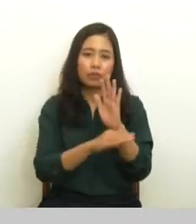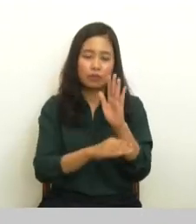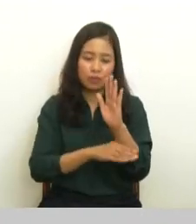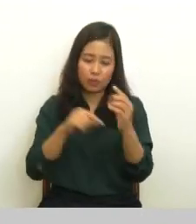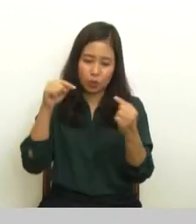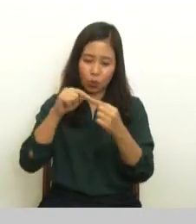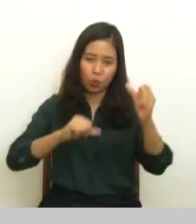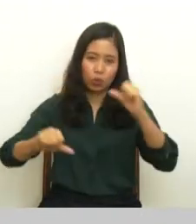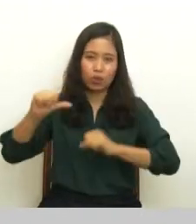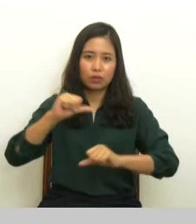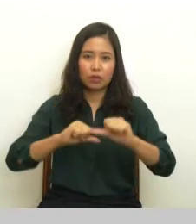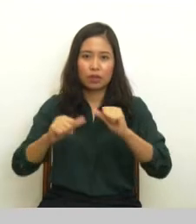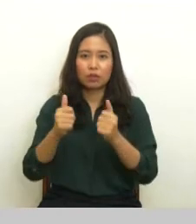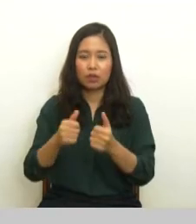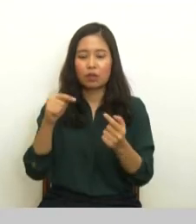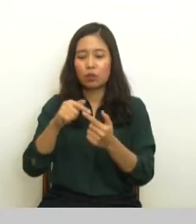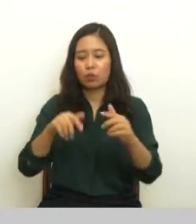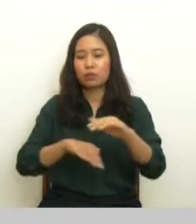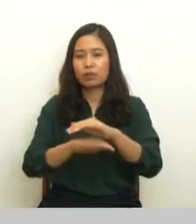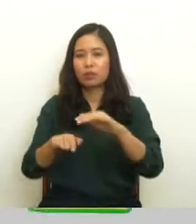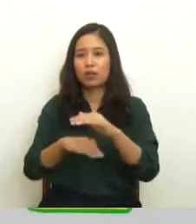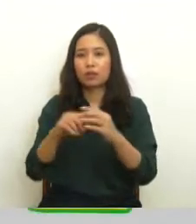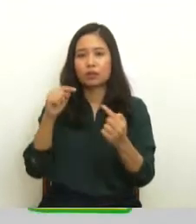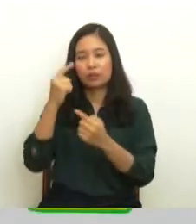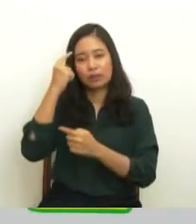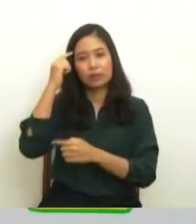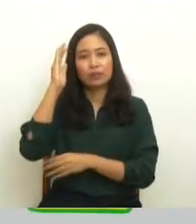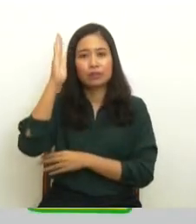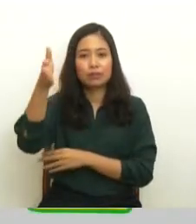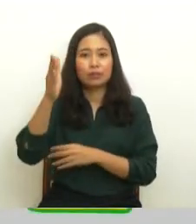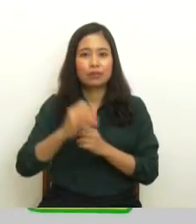าศาสต์ซึ่เป็พื้ฐานใการเรีนรู้ต่อไปท่